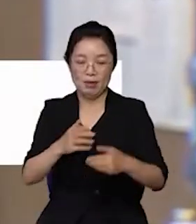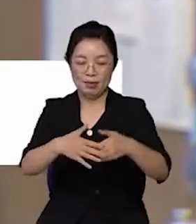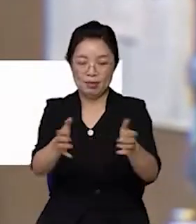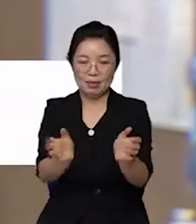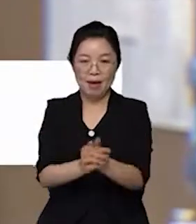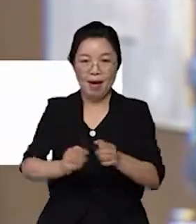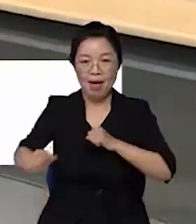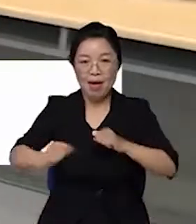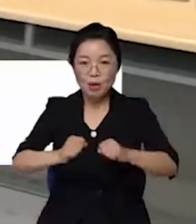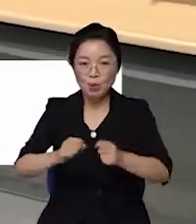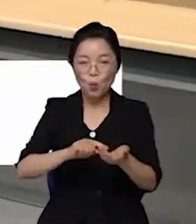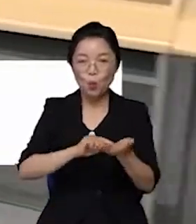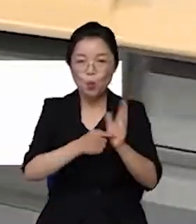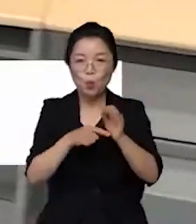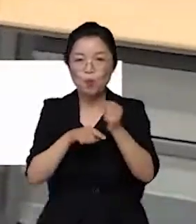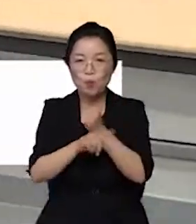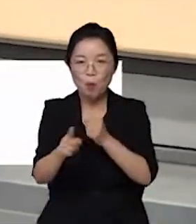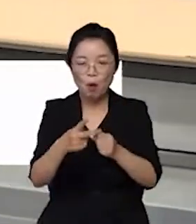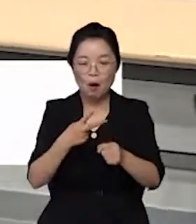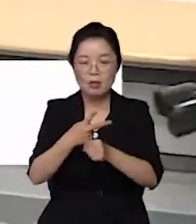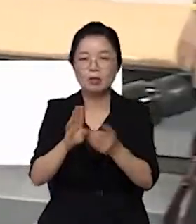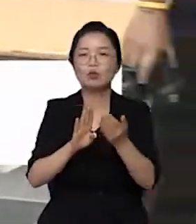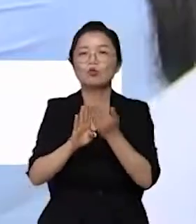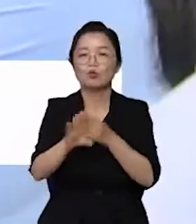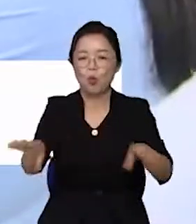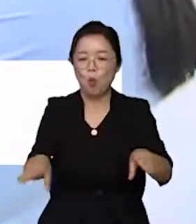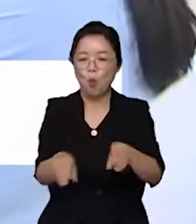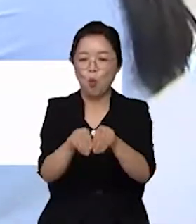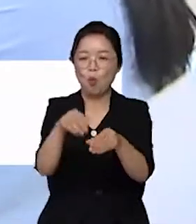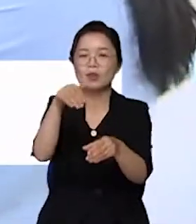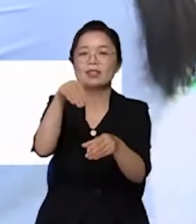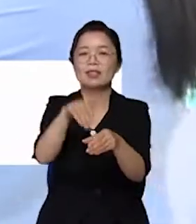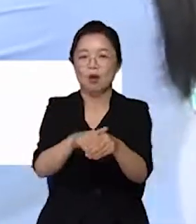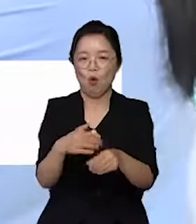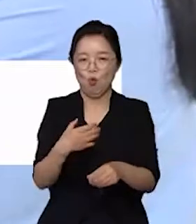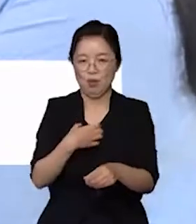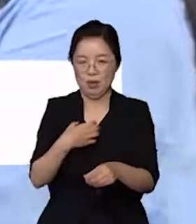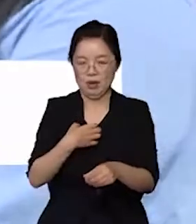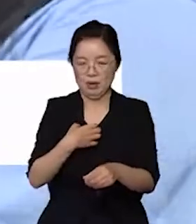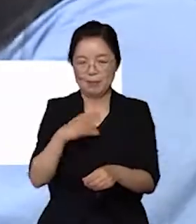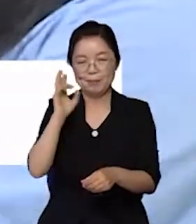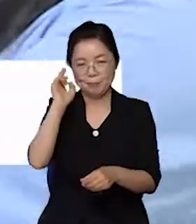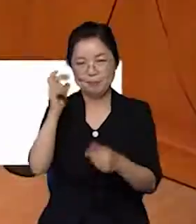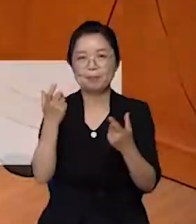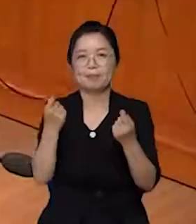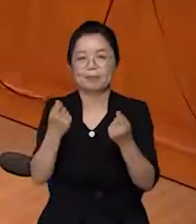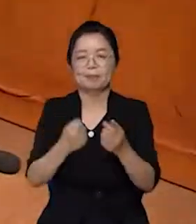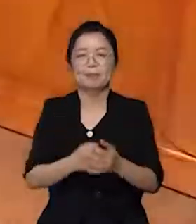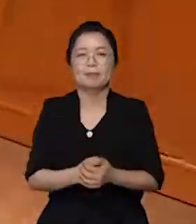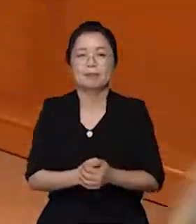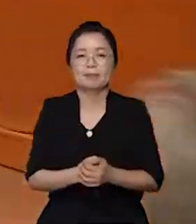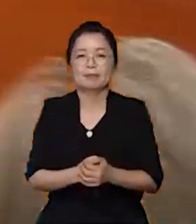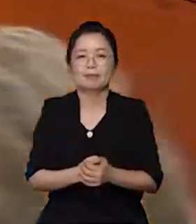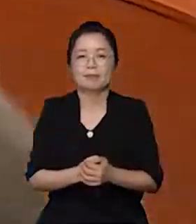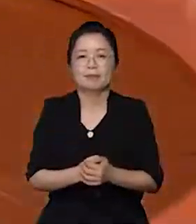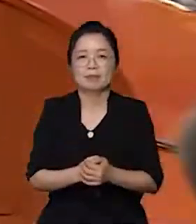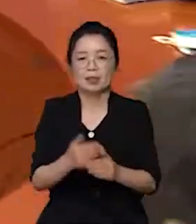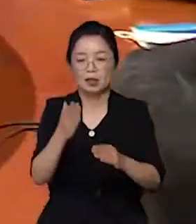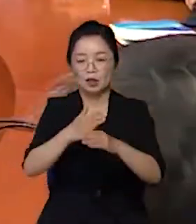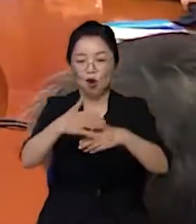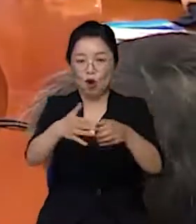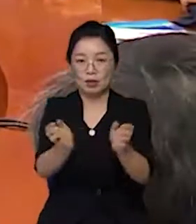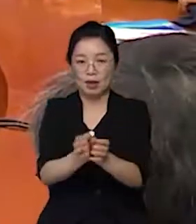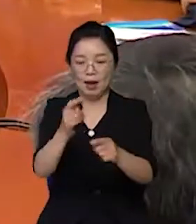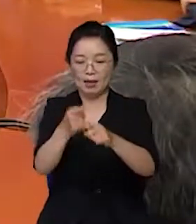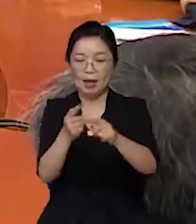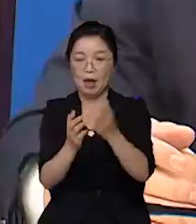행동에 나선 것은 2년 뒤 총선을 앞두고 위기감이 고조됐기 때문으로 분석됩니다. 앞선 전당대회에서